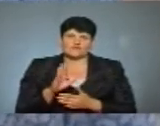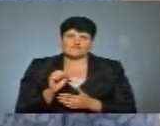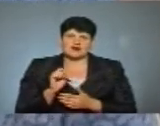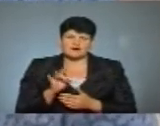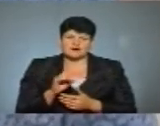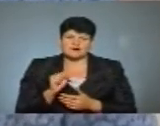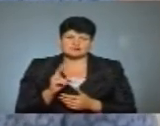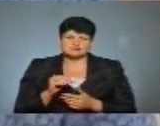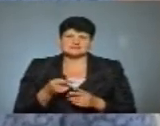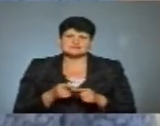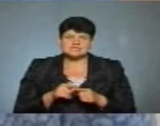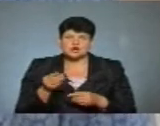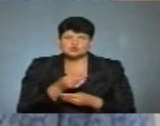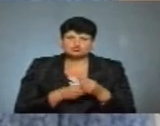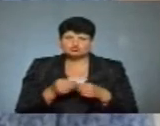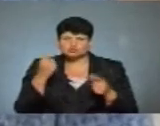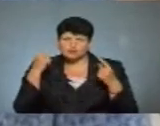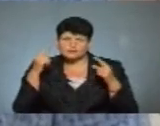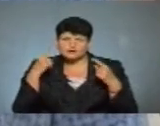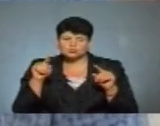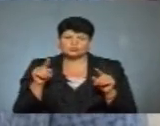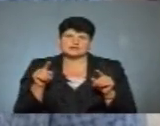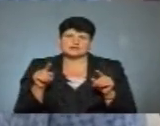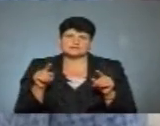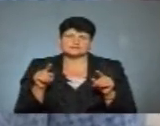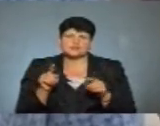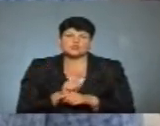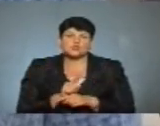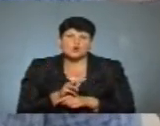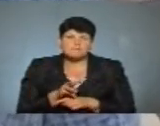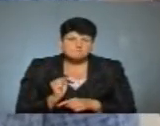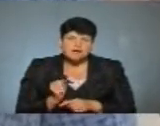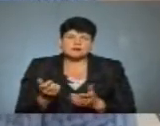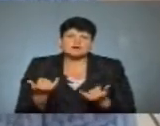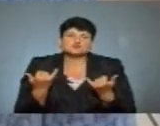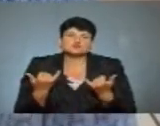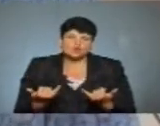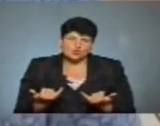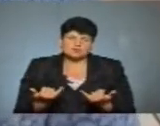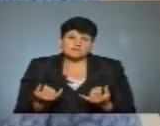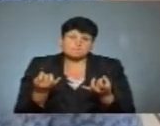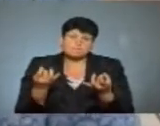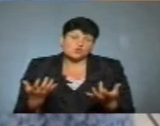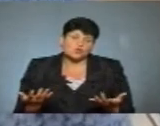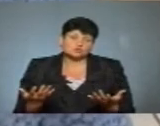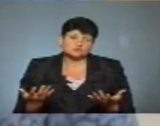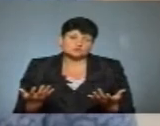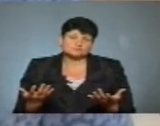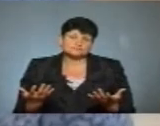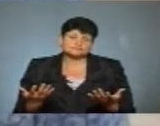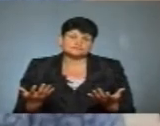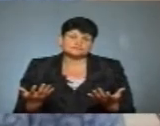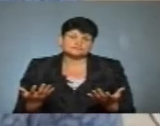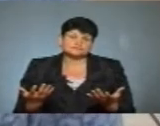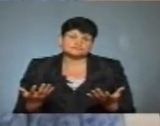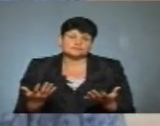штучна, придумана автоолігархами норма, яка сьогодні просто, ну, скажімо так, дискредитує